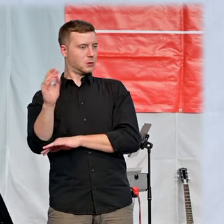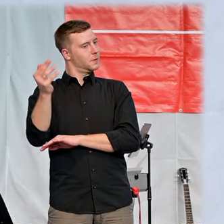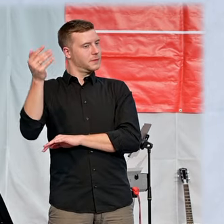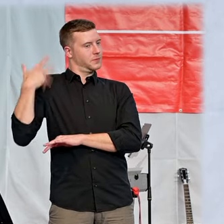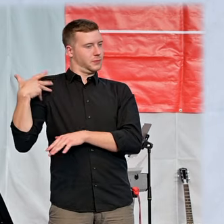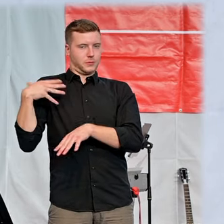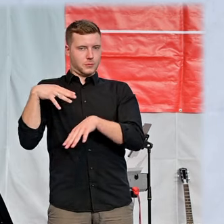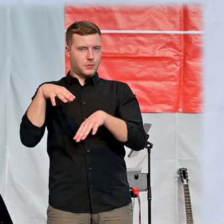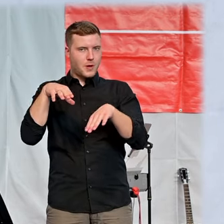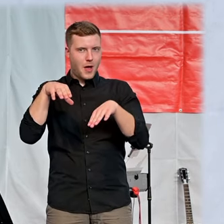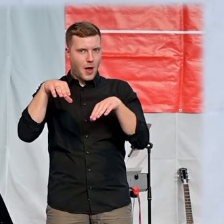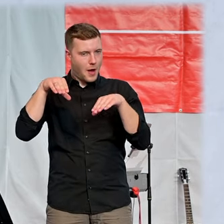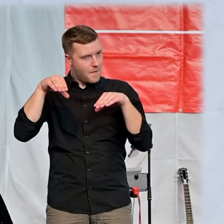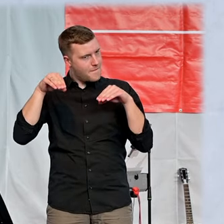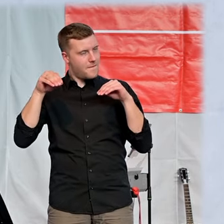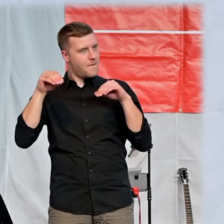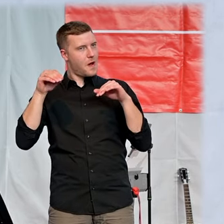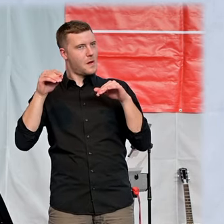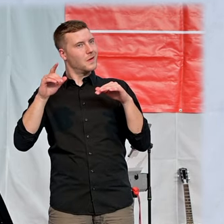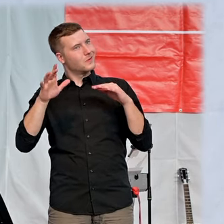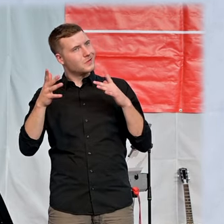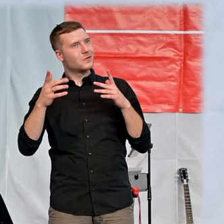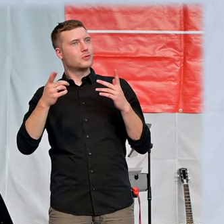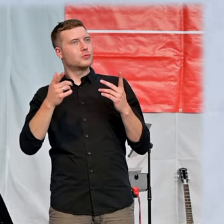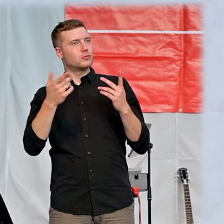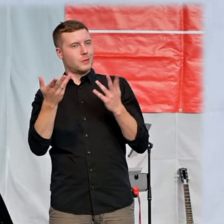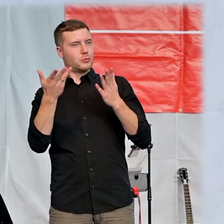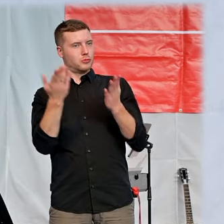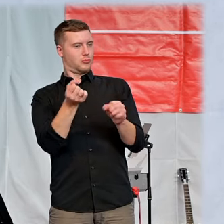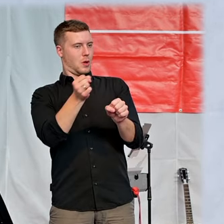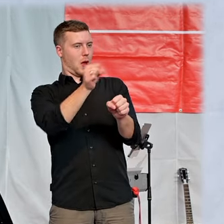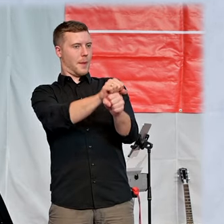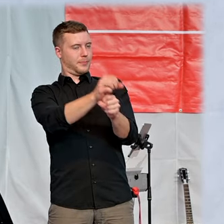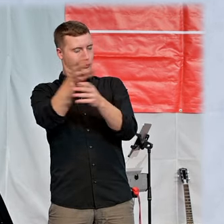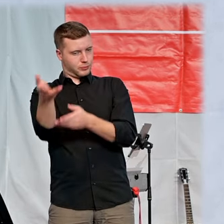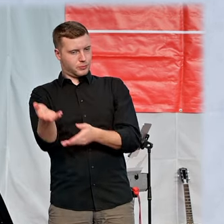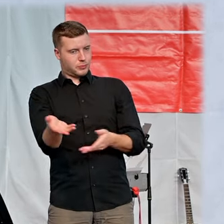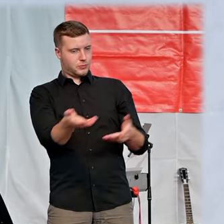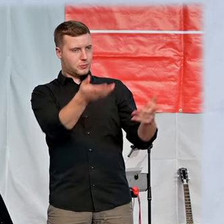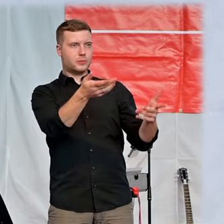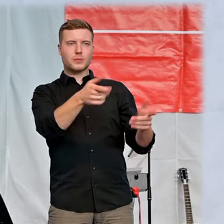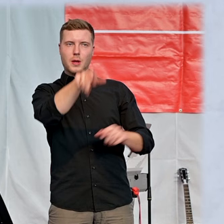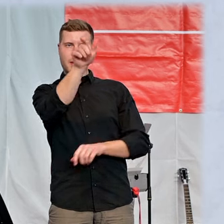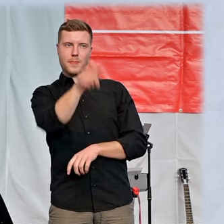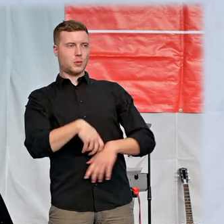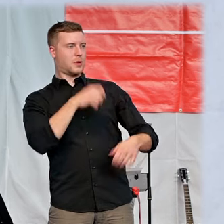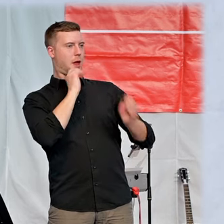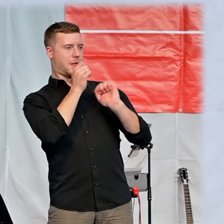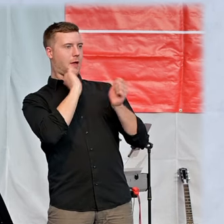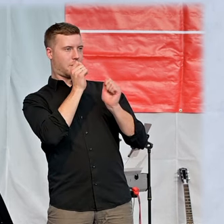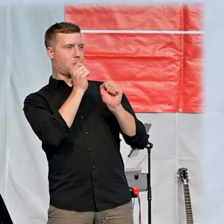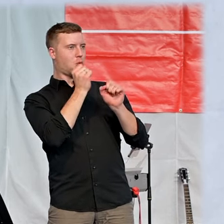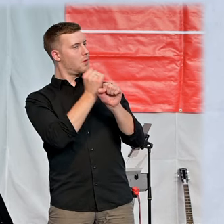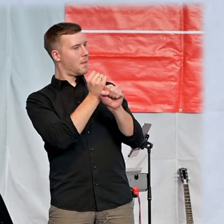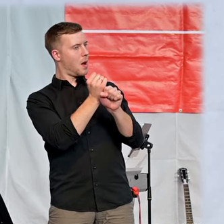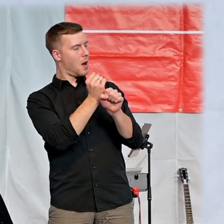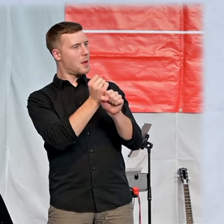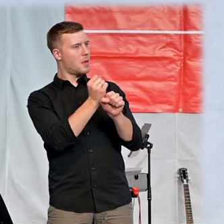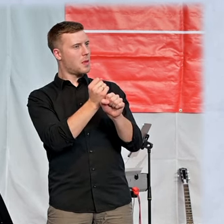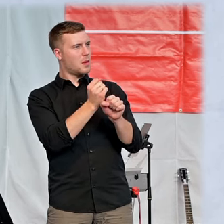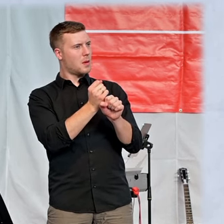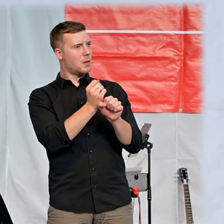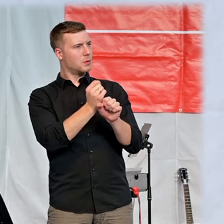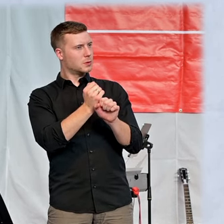in sein Fach als Papst eingeführt wurde, wurde er interviewt von einem Journalisten der